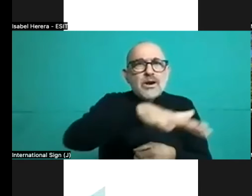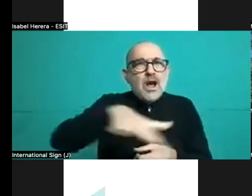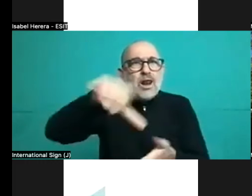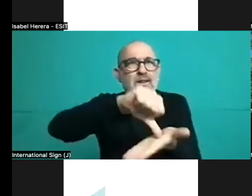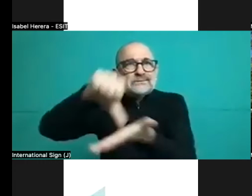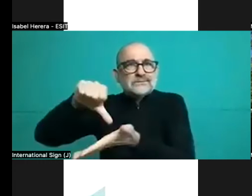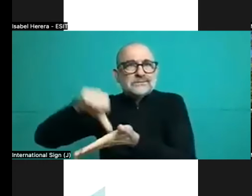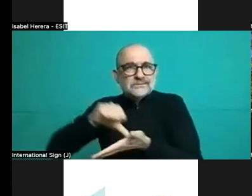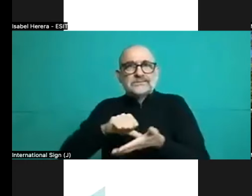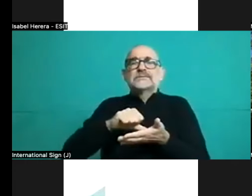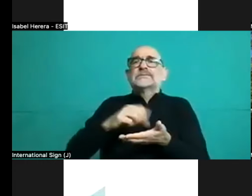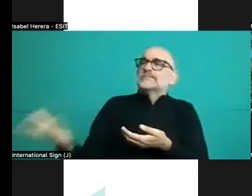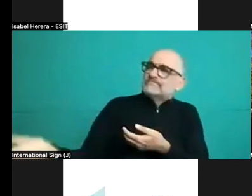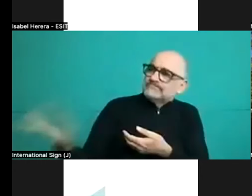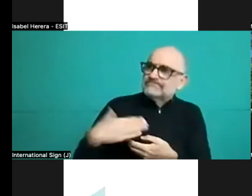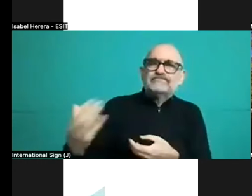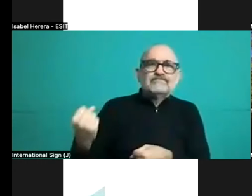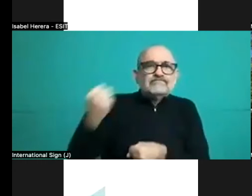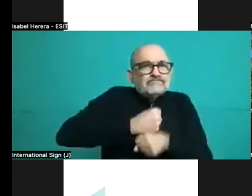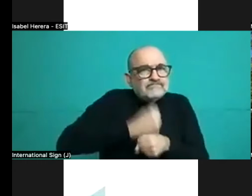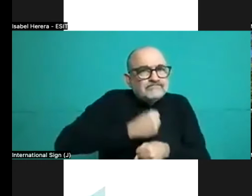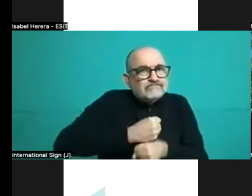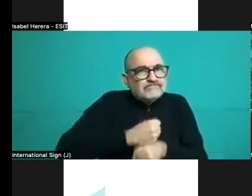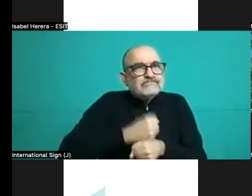Malheureusement, le son n'est pas très bon.